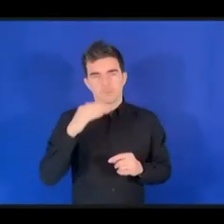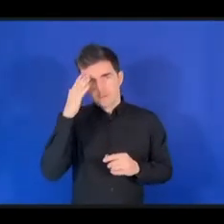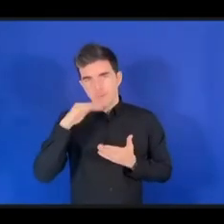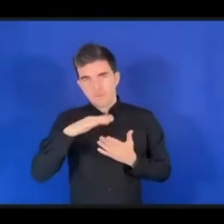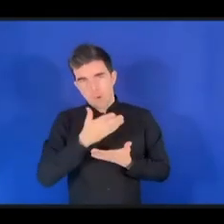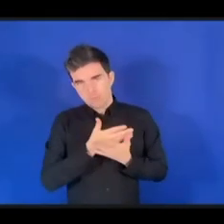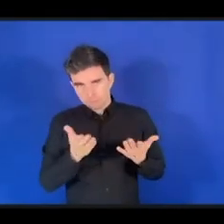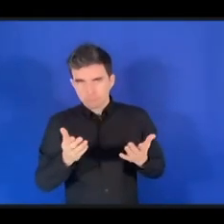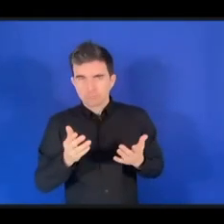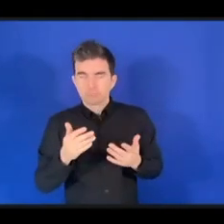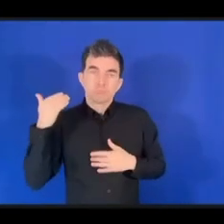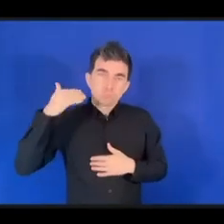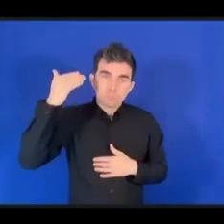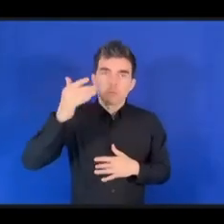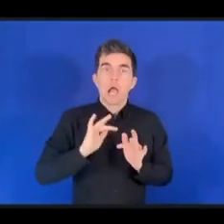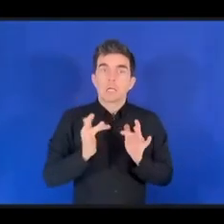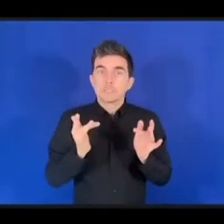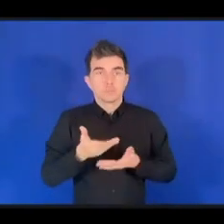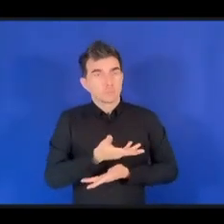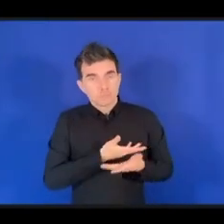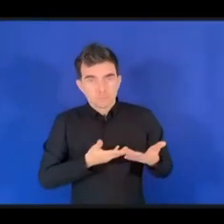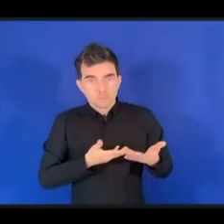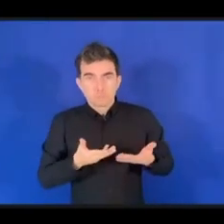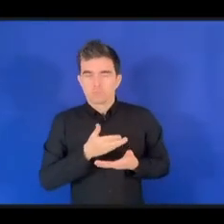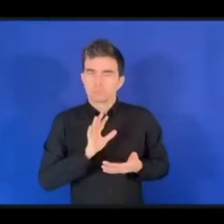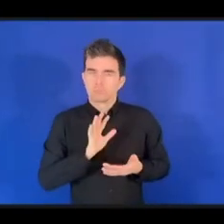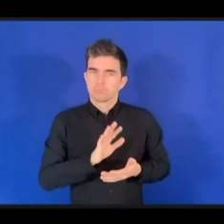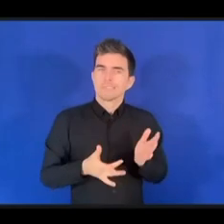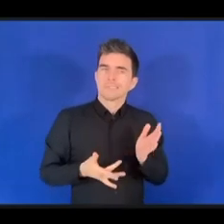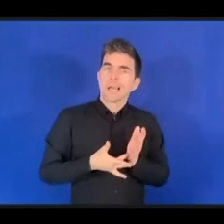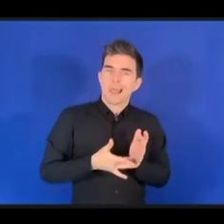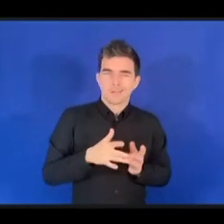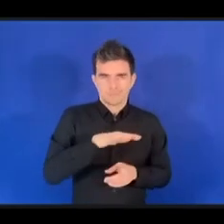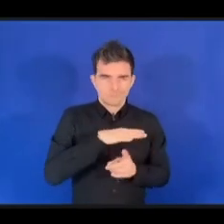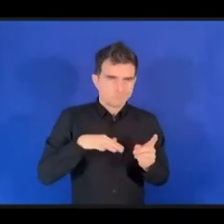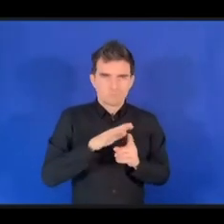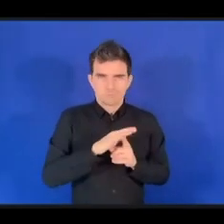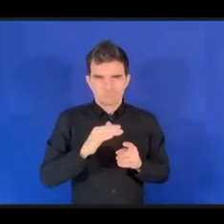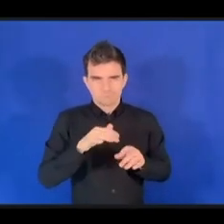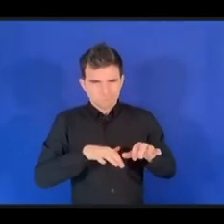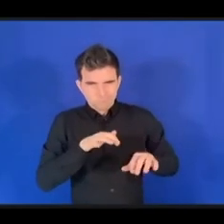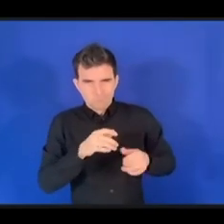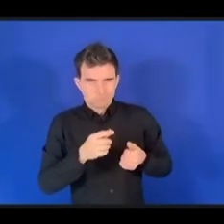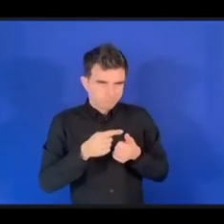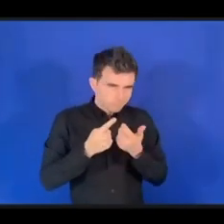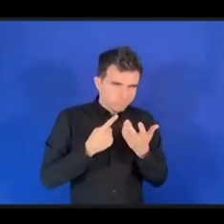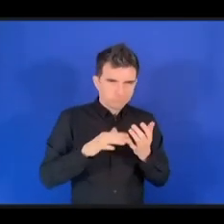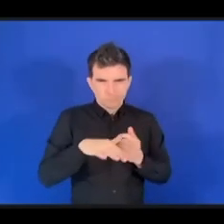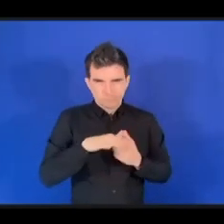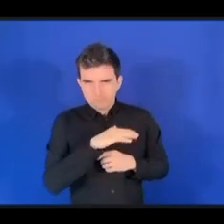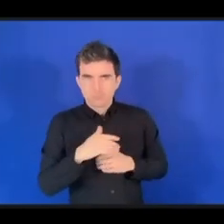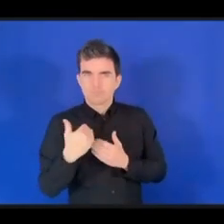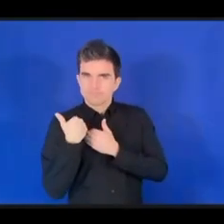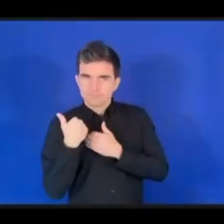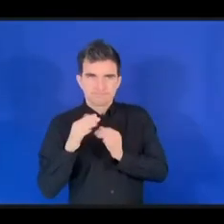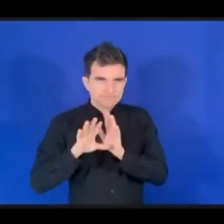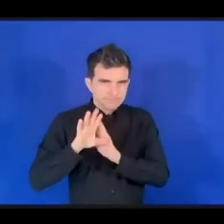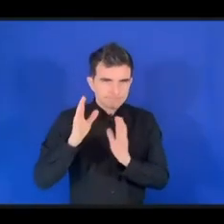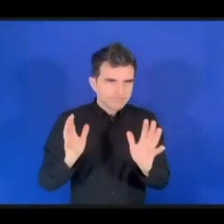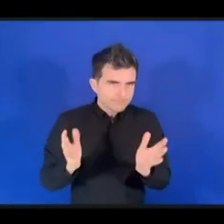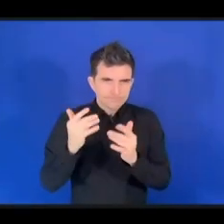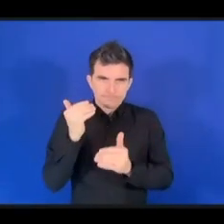而技术圈呢，是能够负责网帮助我们实现一个有互操作性的互联